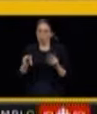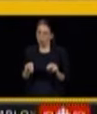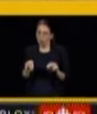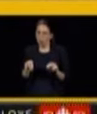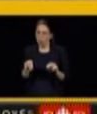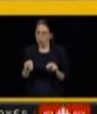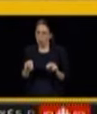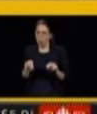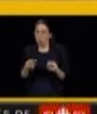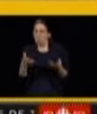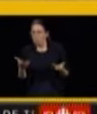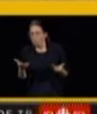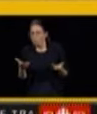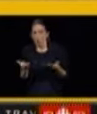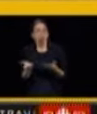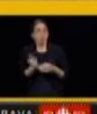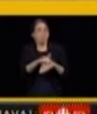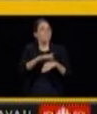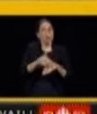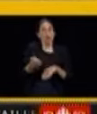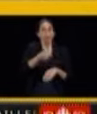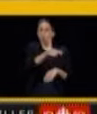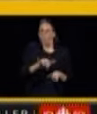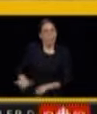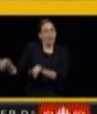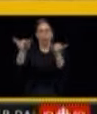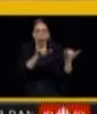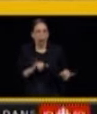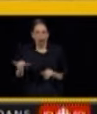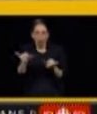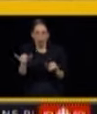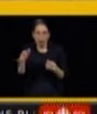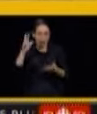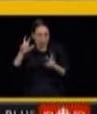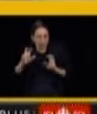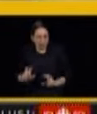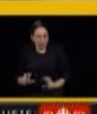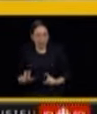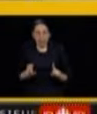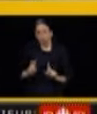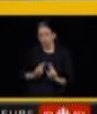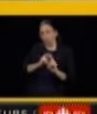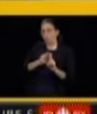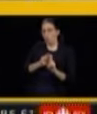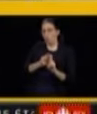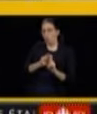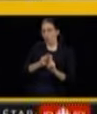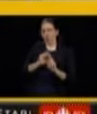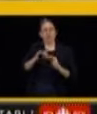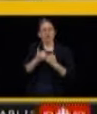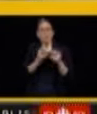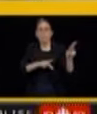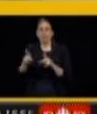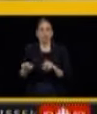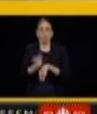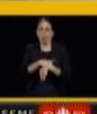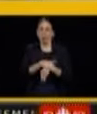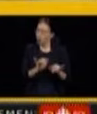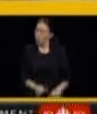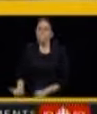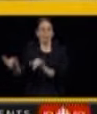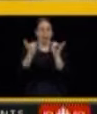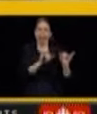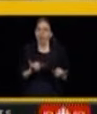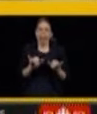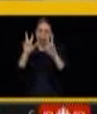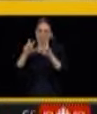comme un autre décès? Ou s'il va y avoir une enquête particulière? Tous les décès sont traités de la même façon, qui proviennent, de façon générale, qui proviennent d'un